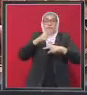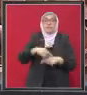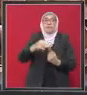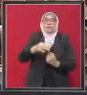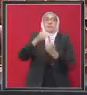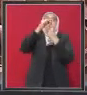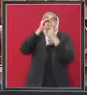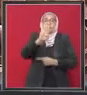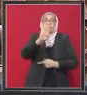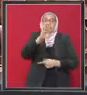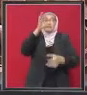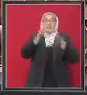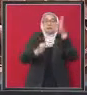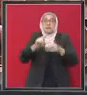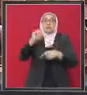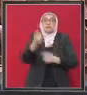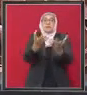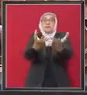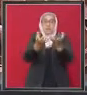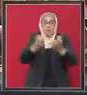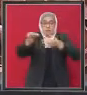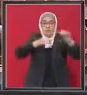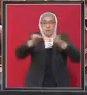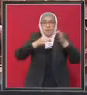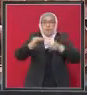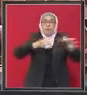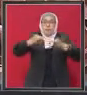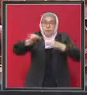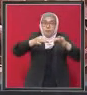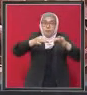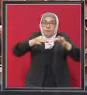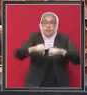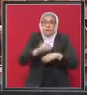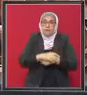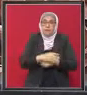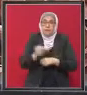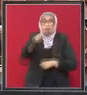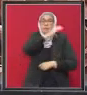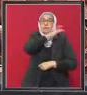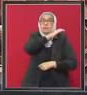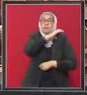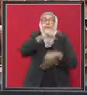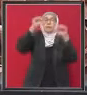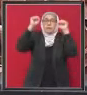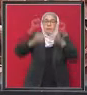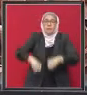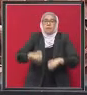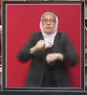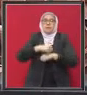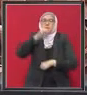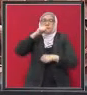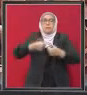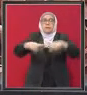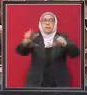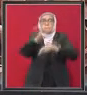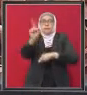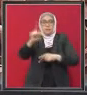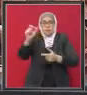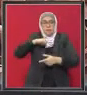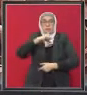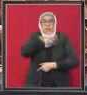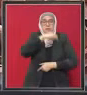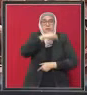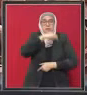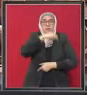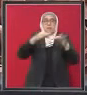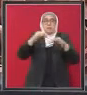meminta penjelasan. Pengerusi boleh tidak membenarkan mana-mana ahli meminta penjelasan sekiranya didapati bahawa